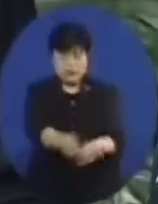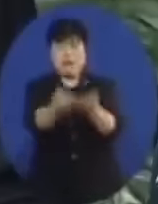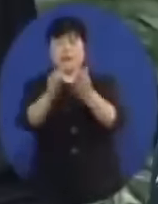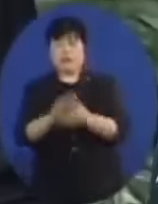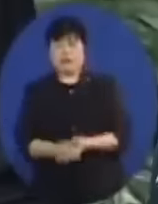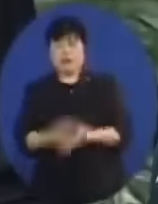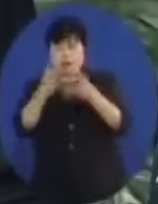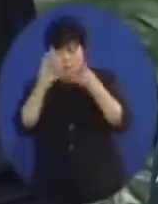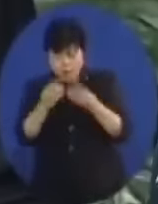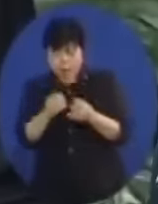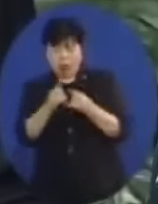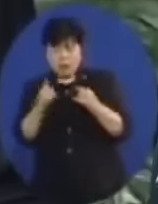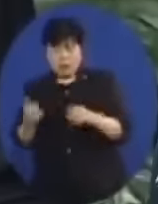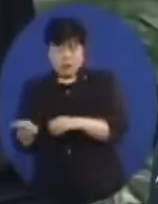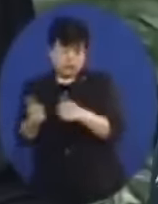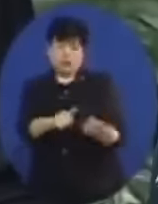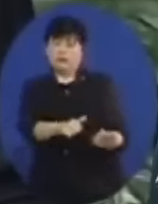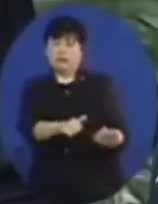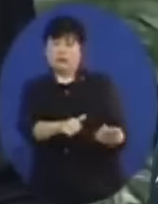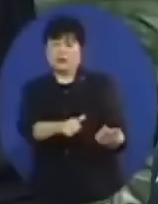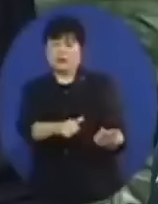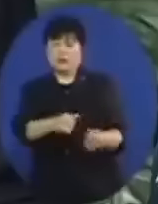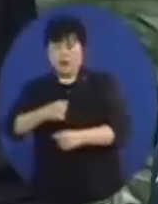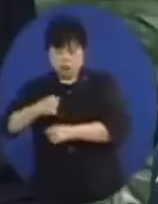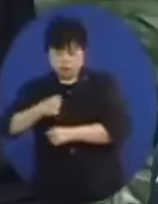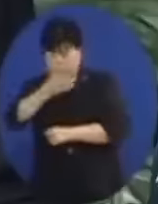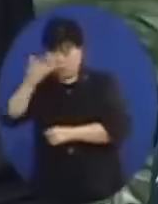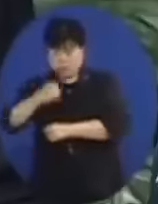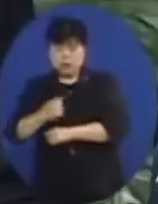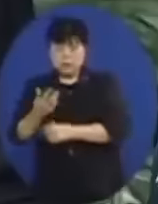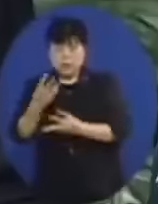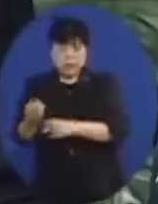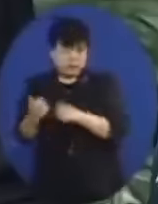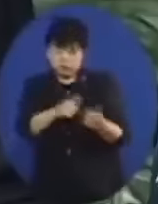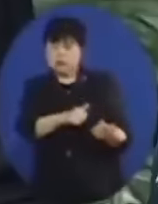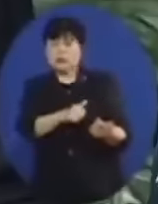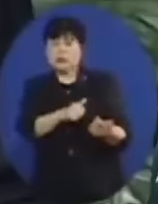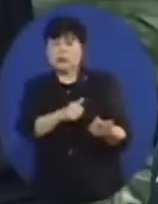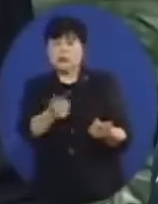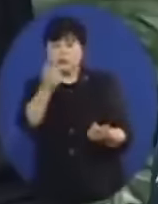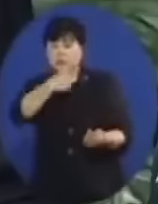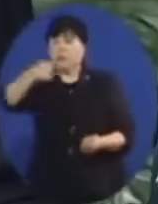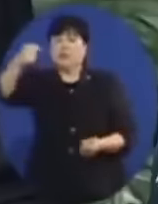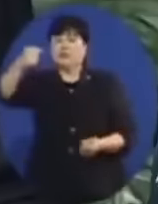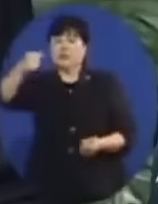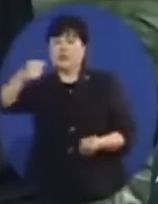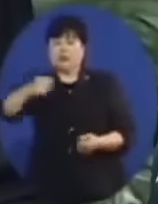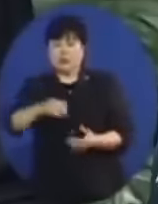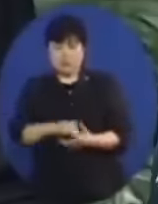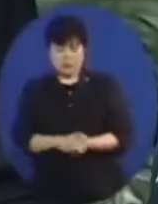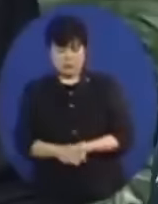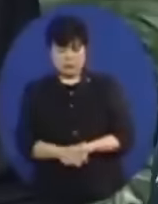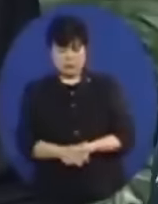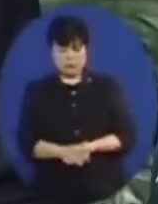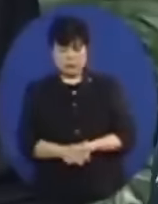이렇게 비참하게 침몰시켜서 수많은 젊은이들의 생명을 빼앗고 난 다음에